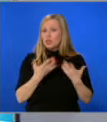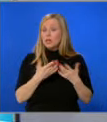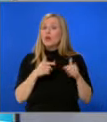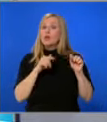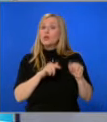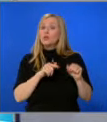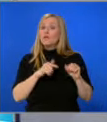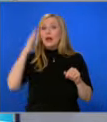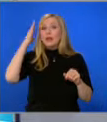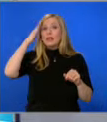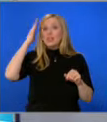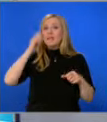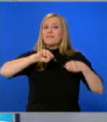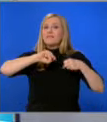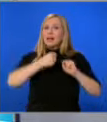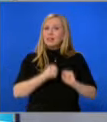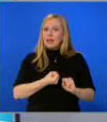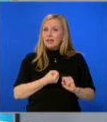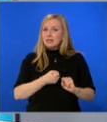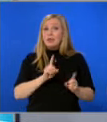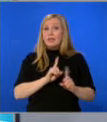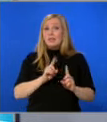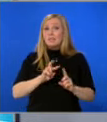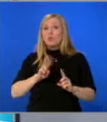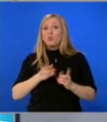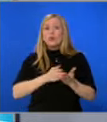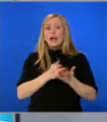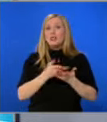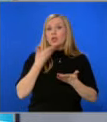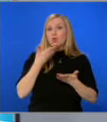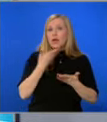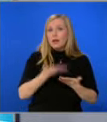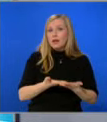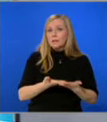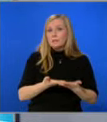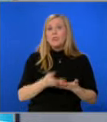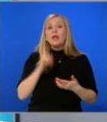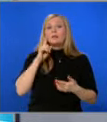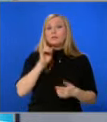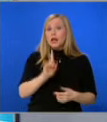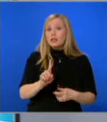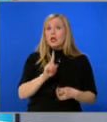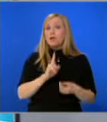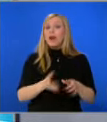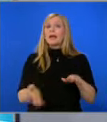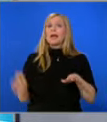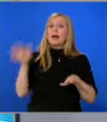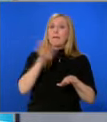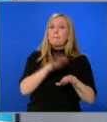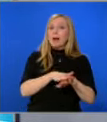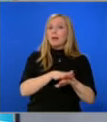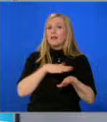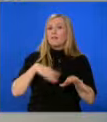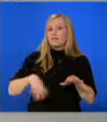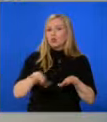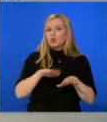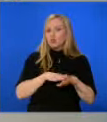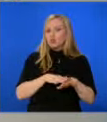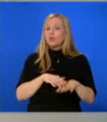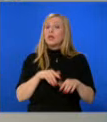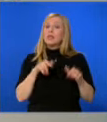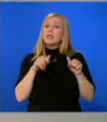това е държавен вандализъм. И няма как по друг начин да се нарече. И знаете ли, кое е капака на всичкото? Днес излязнаха в